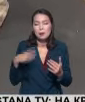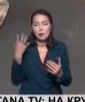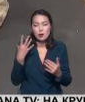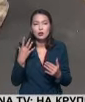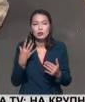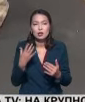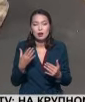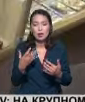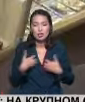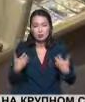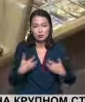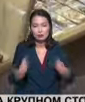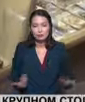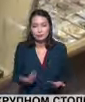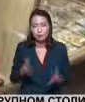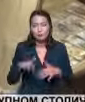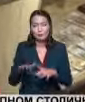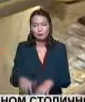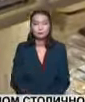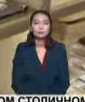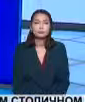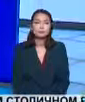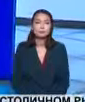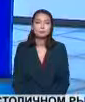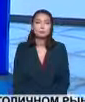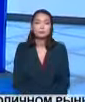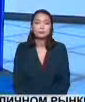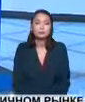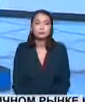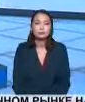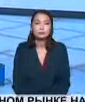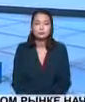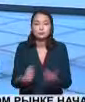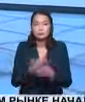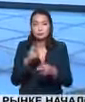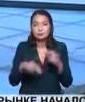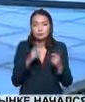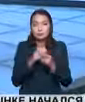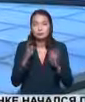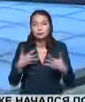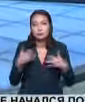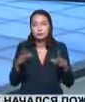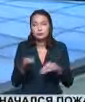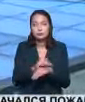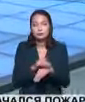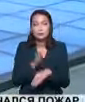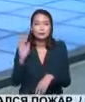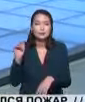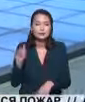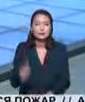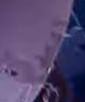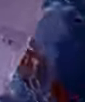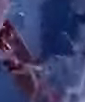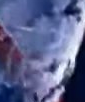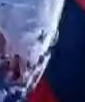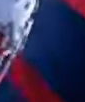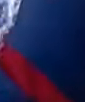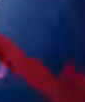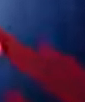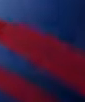Фархад Шадкам, Астана Таймс, Актау. Это были все новости на сегодня. Я с вами на этом прощаюсь. До свидания.